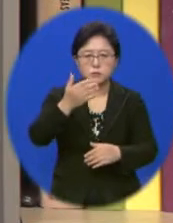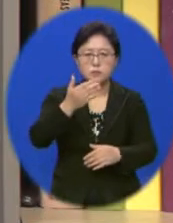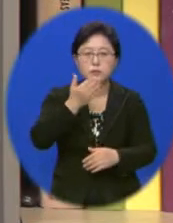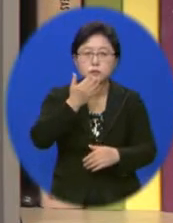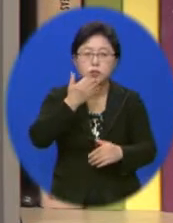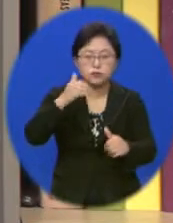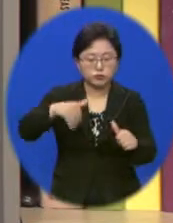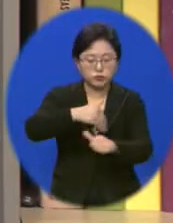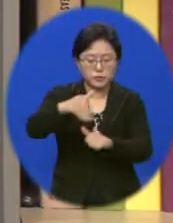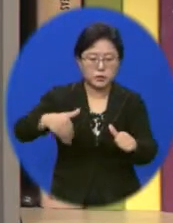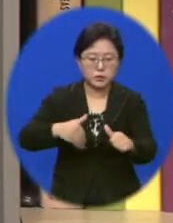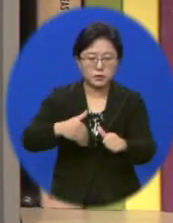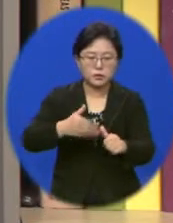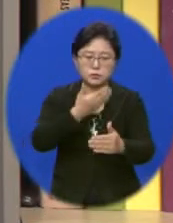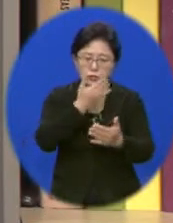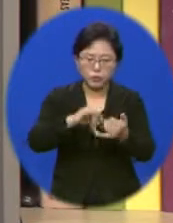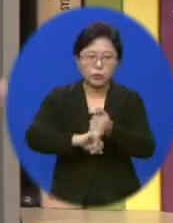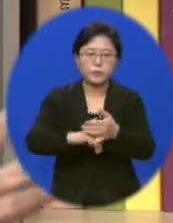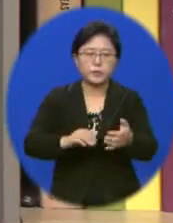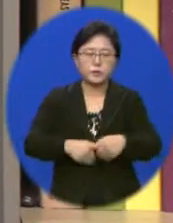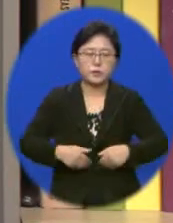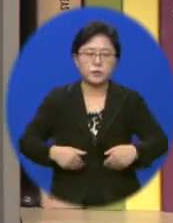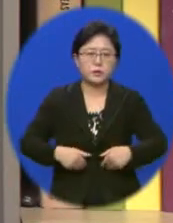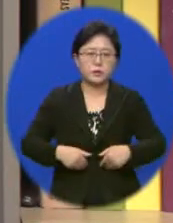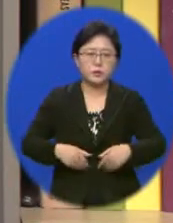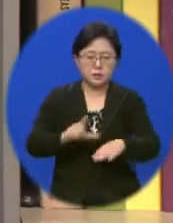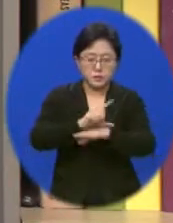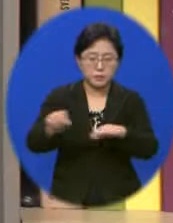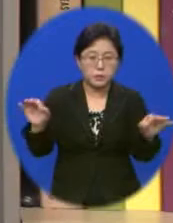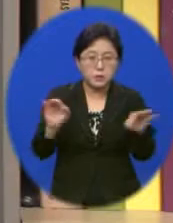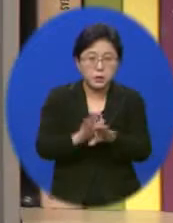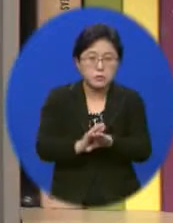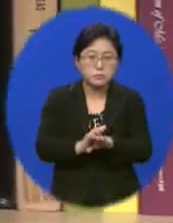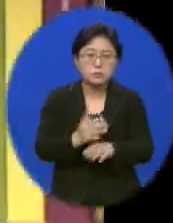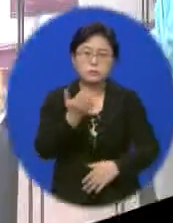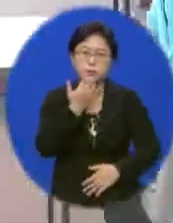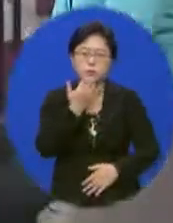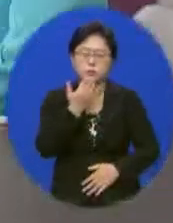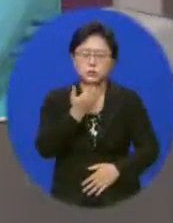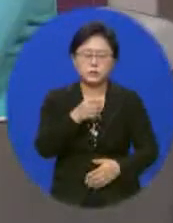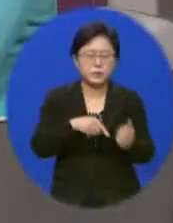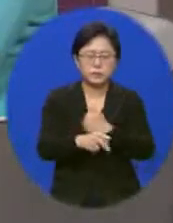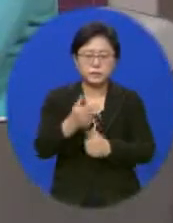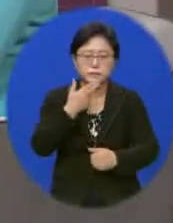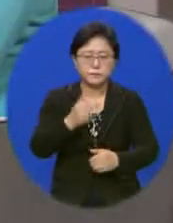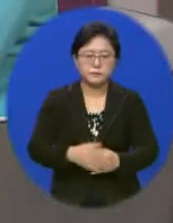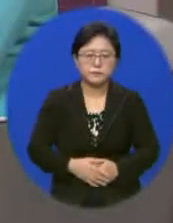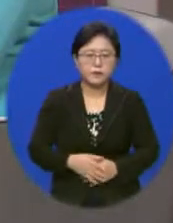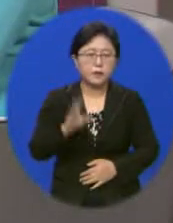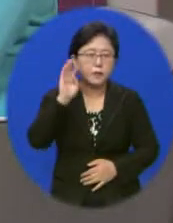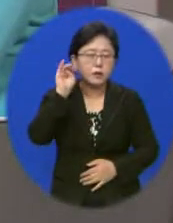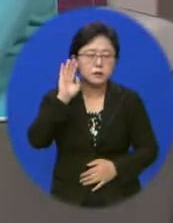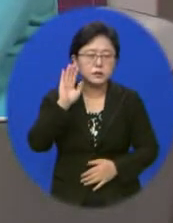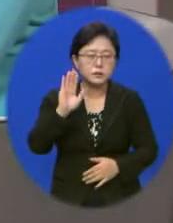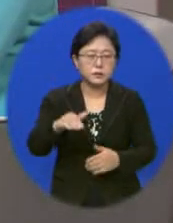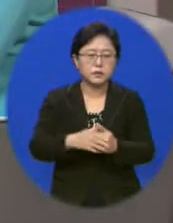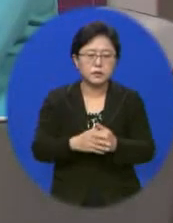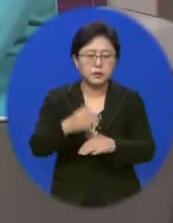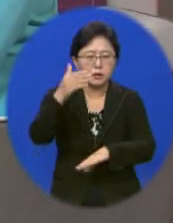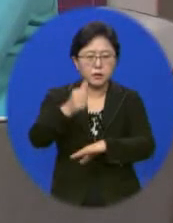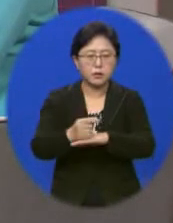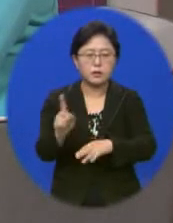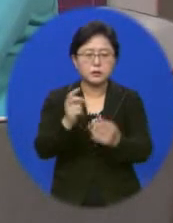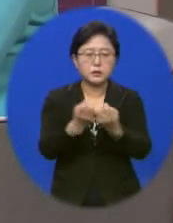수도권에게도 꼭 필요한 일입니다. 지방이 다 소멸되고 나는데 수도 서울이 무슨 소용이 있겠어요? 며칠 지나긴 했는데 결과